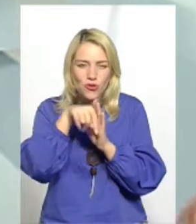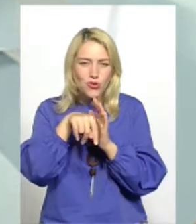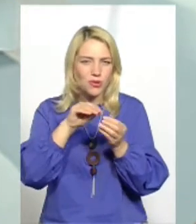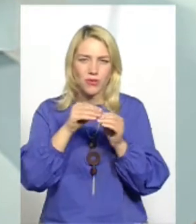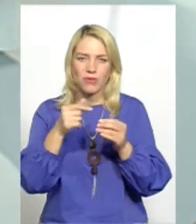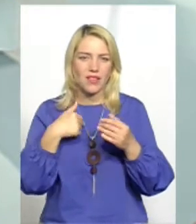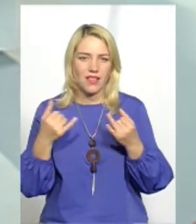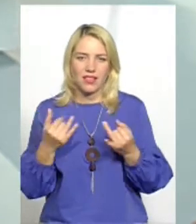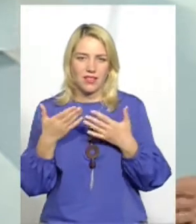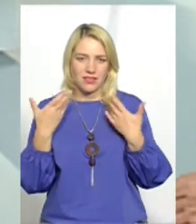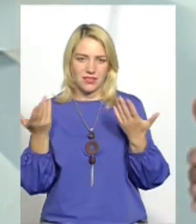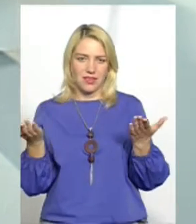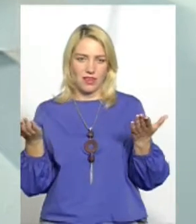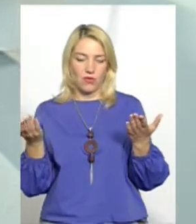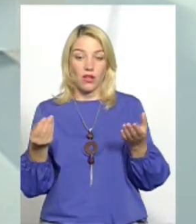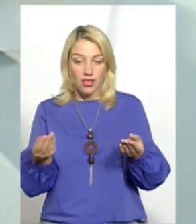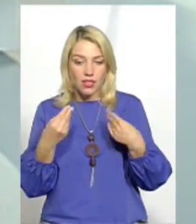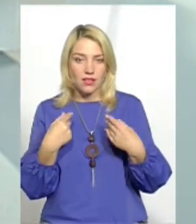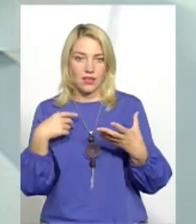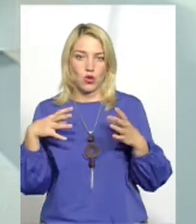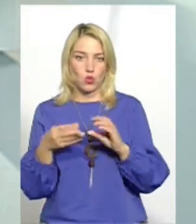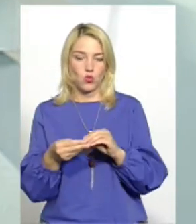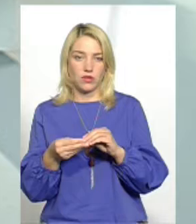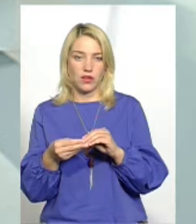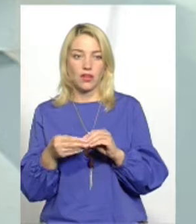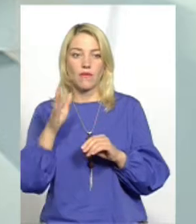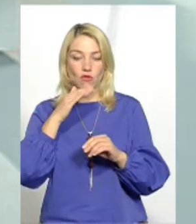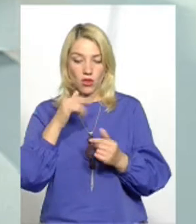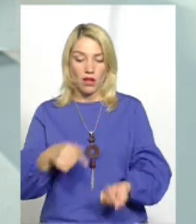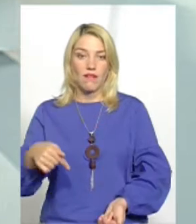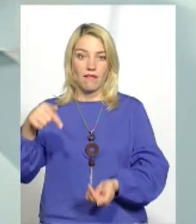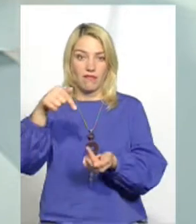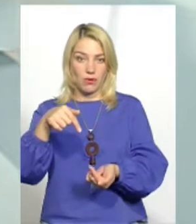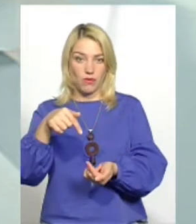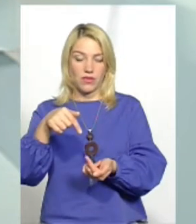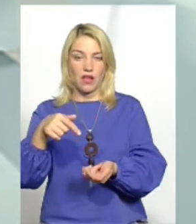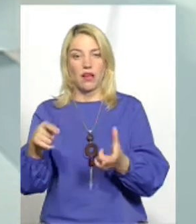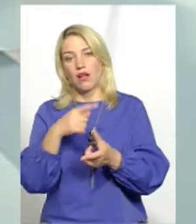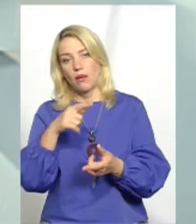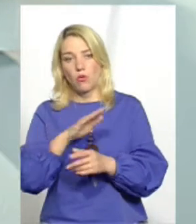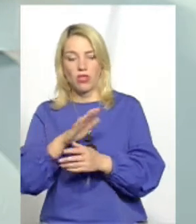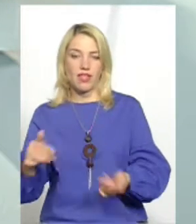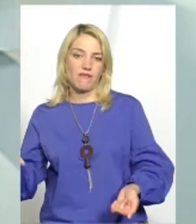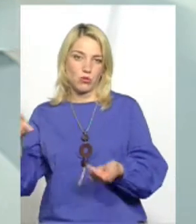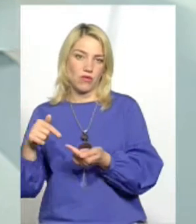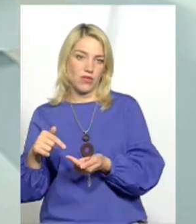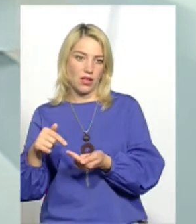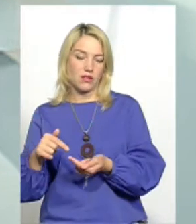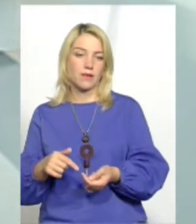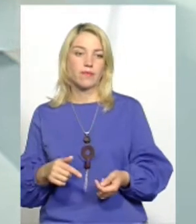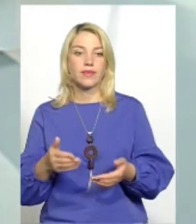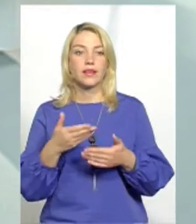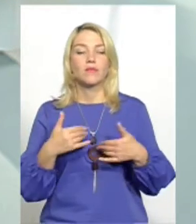нас не мають цікавити. Нам дайте кінцевий результат. Вода відповідає або не відповідає.